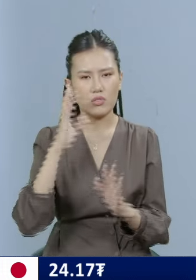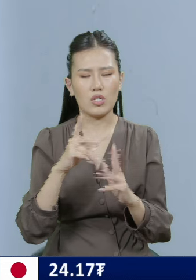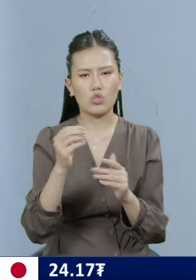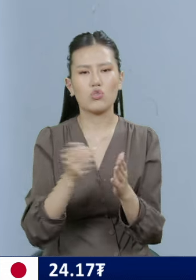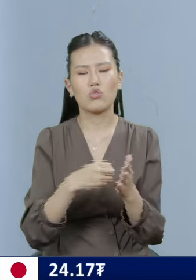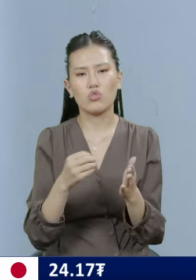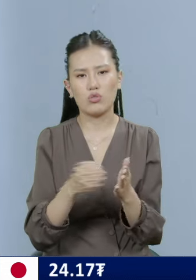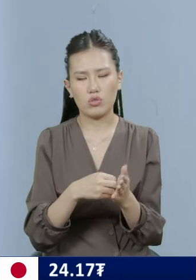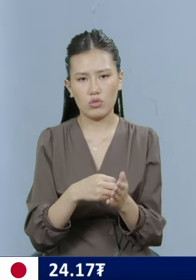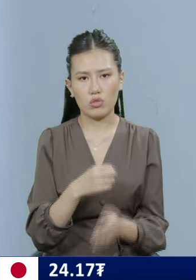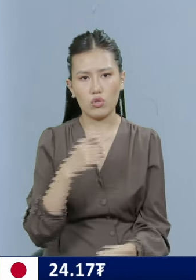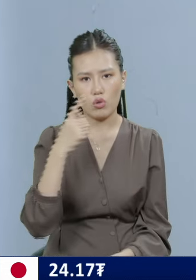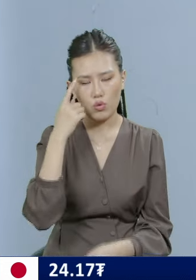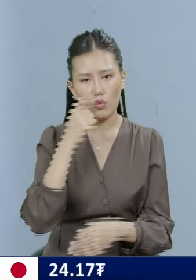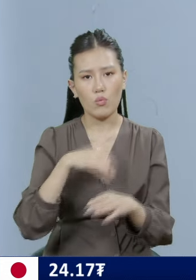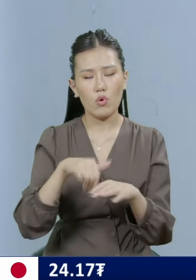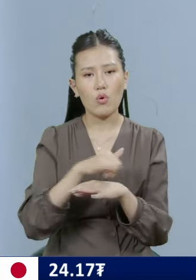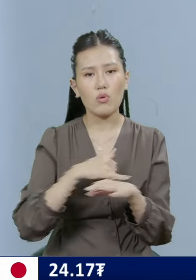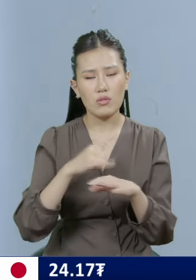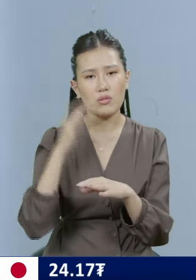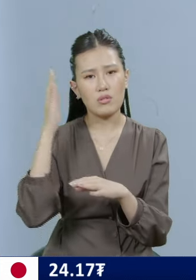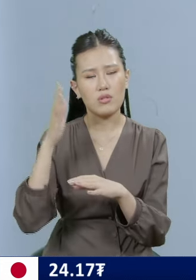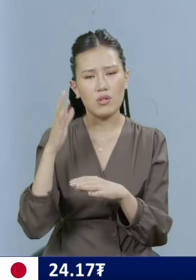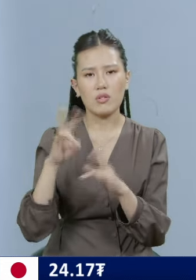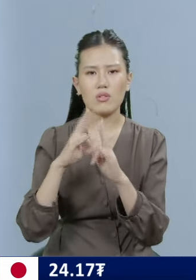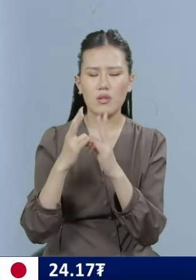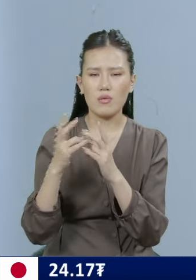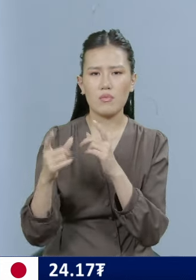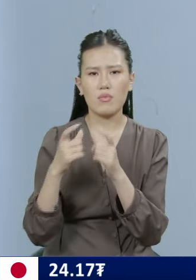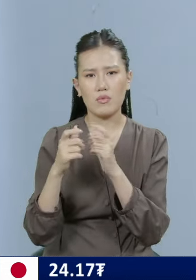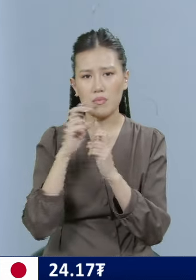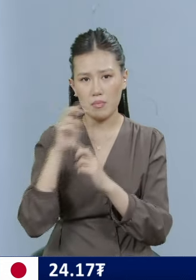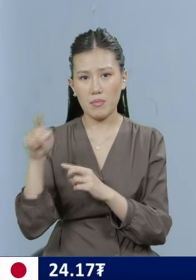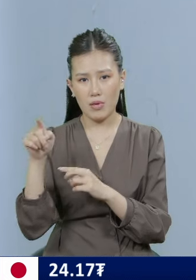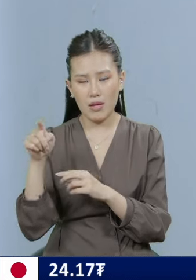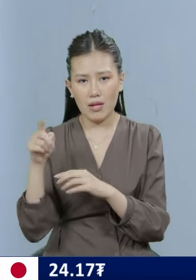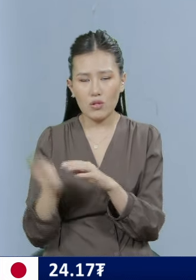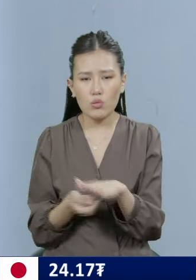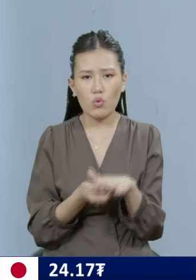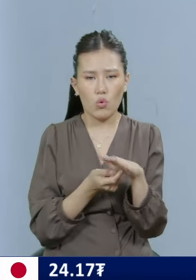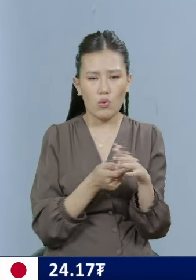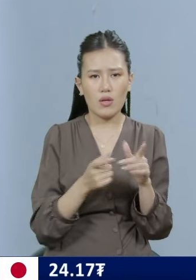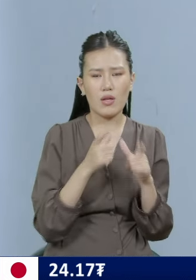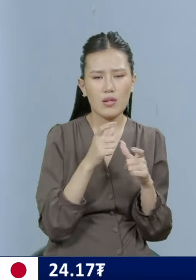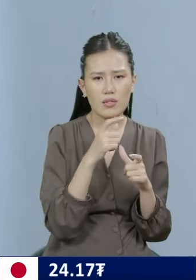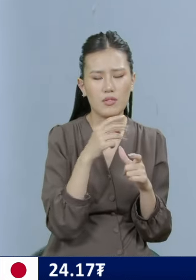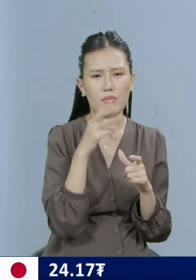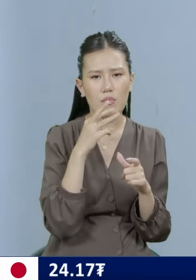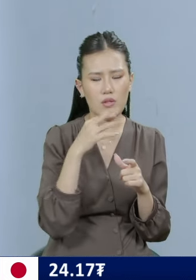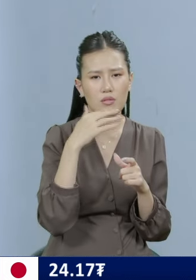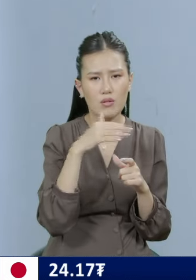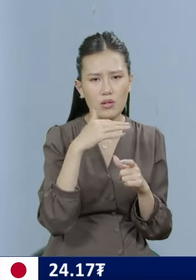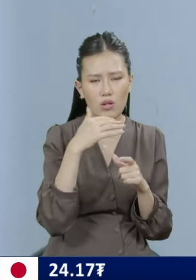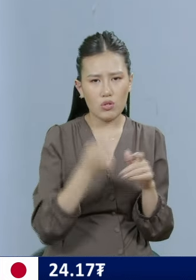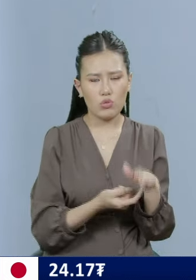хэрэгтэй. Энэ нь бол Монгол Улсын нийгмийн эдийн засгийг тодорхой тулгамдсан асуудлуудыг цаашид шийдвэрлэхэд иргэдийн оролцоог нэмэгдүүлэхэд бол